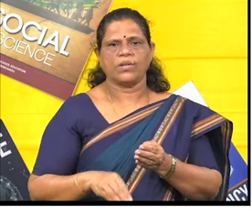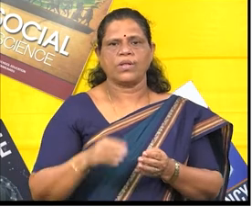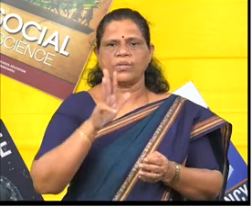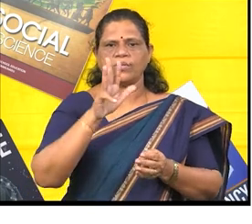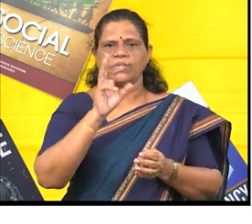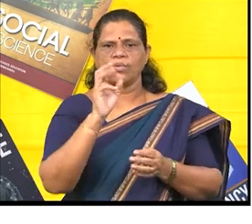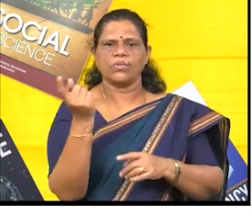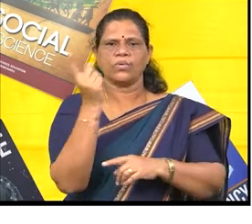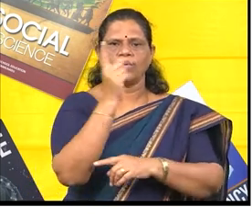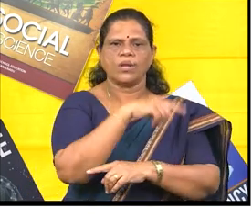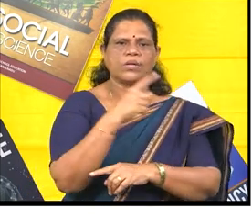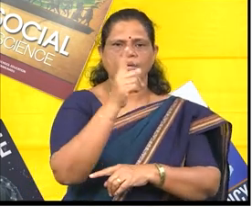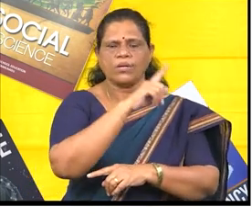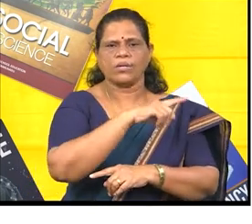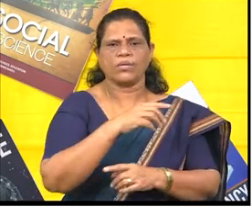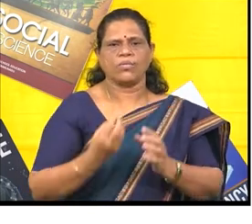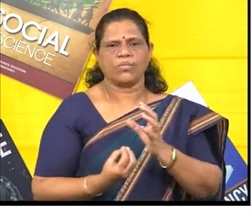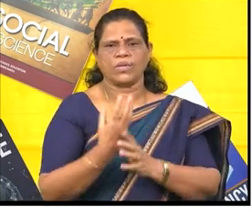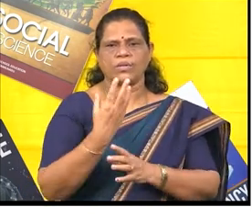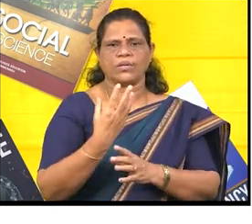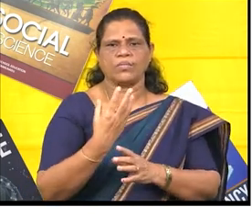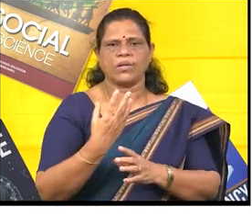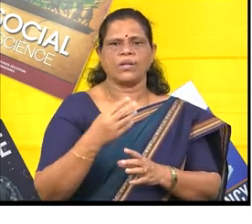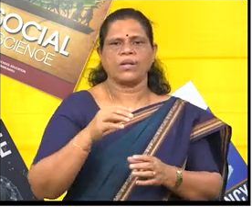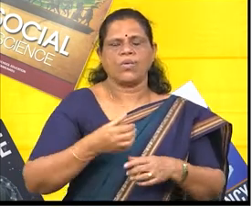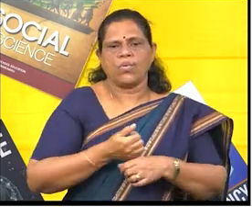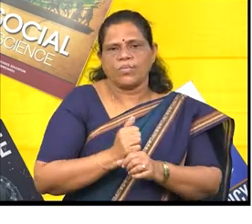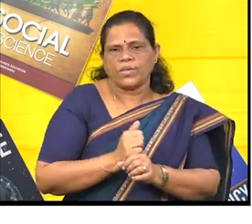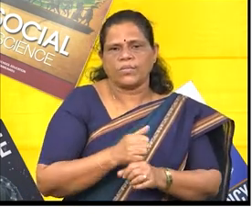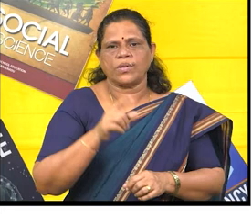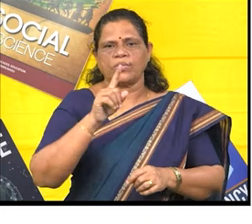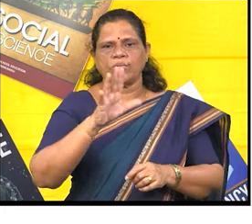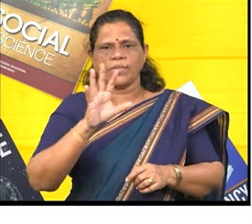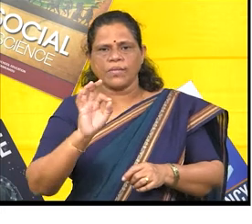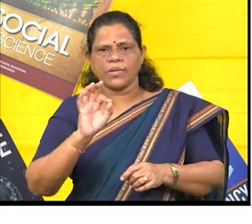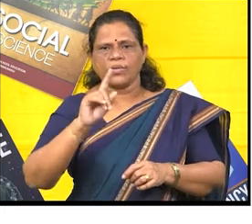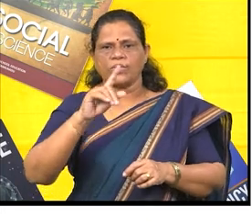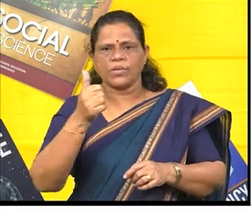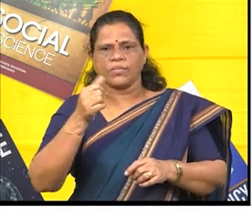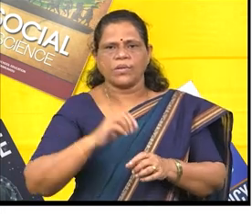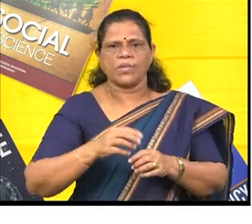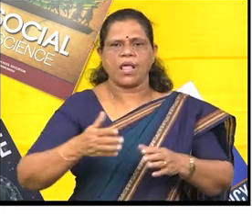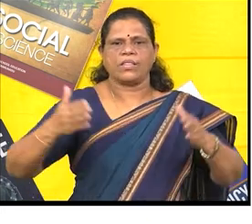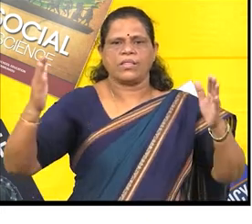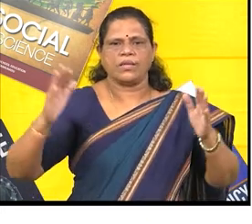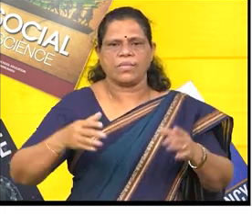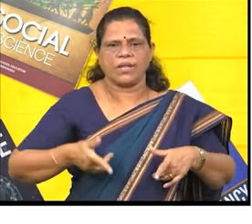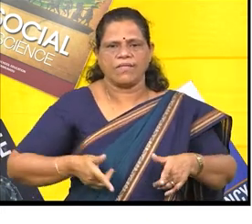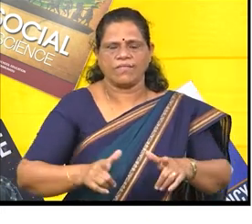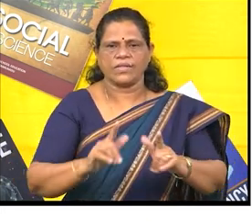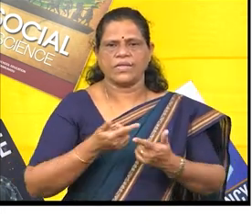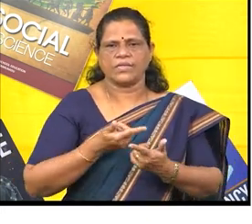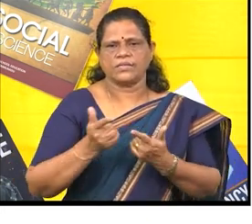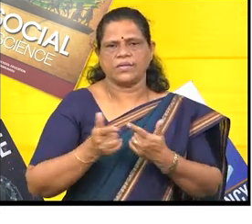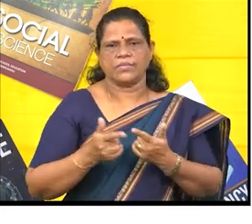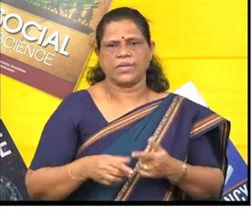வைக்கக்கூடிய பொருட்களை நாம் 150 நாட்கள், 160 நாட்கள் கொண்டு செல்லும்போது விவசாயிக்கு அதிகப்படியான செலவு ஏற்படுகிறது. இந்த